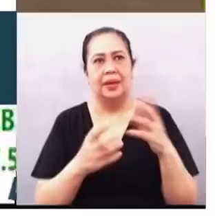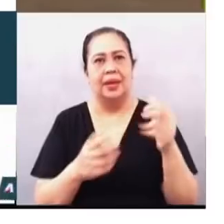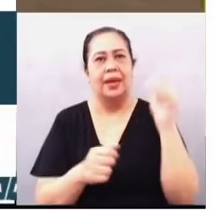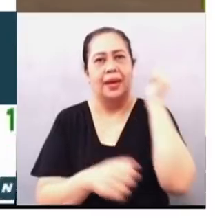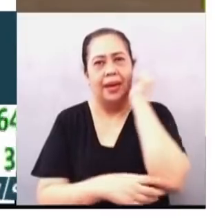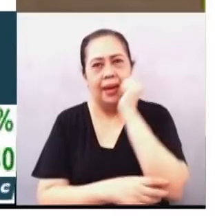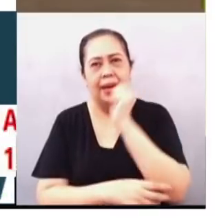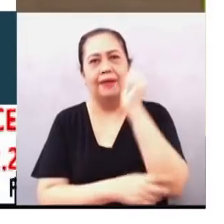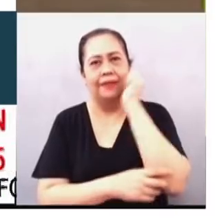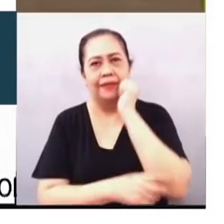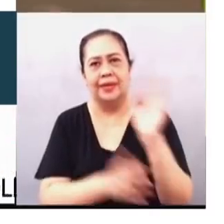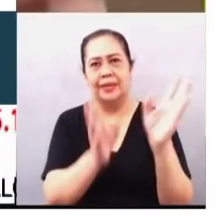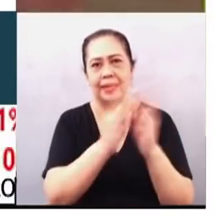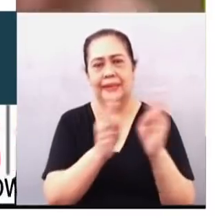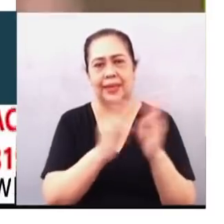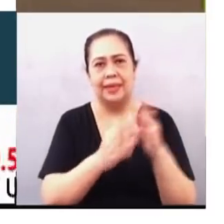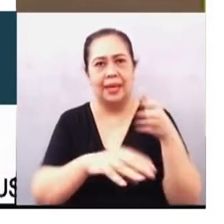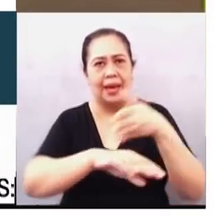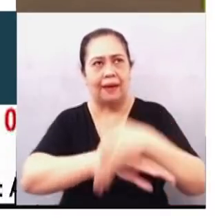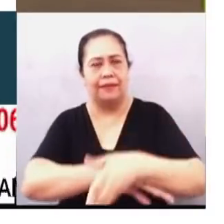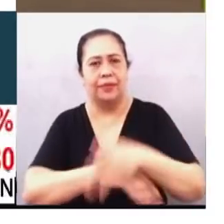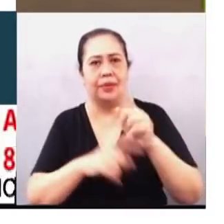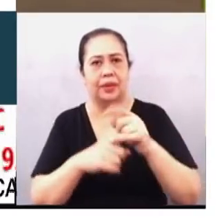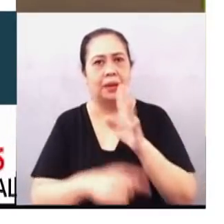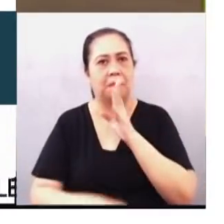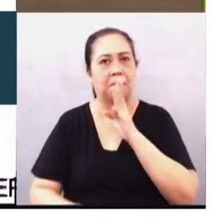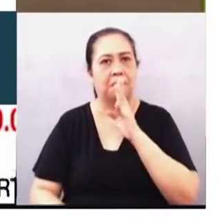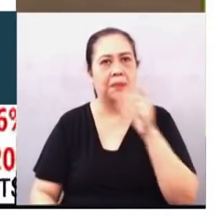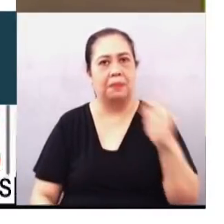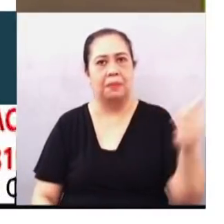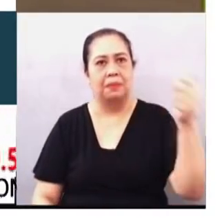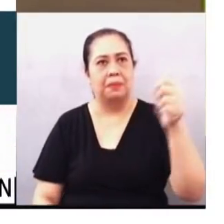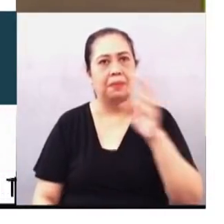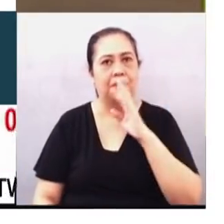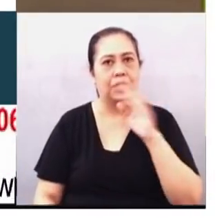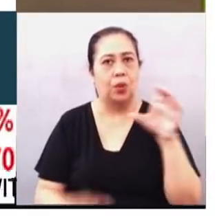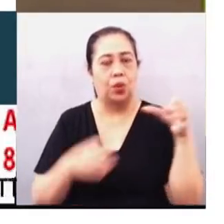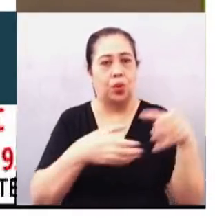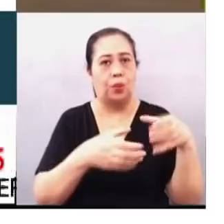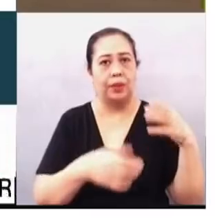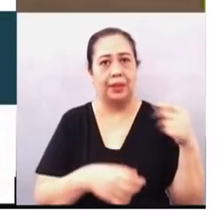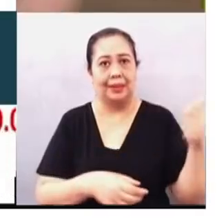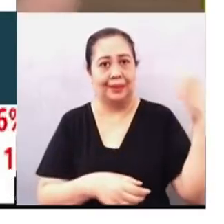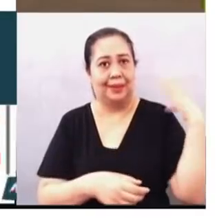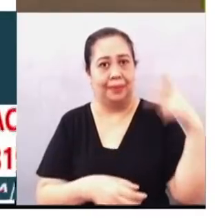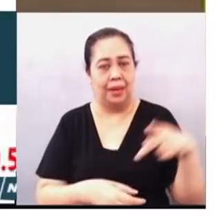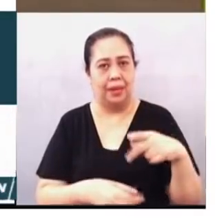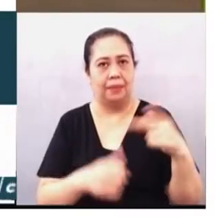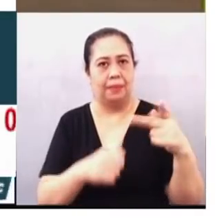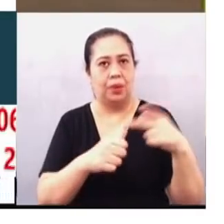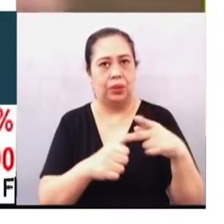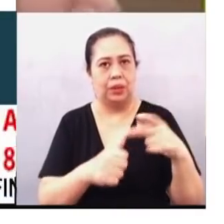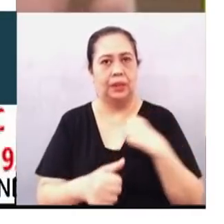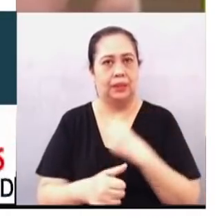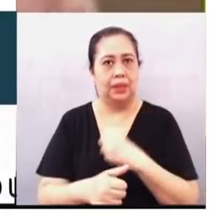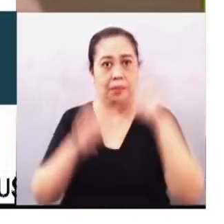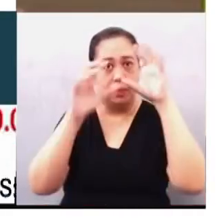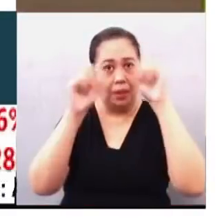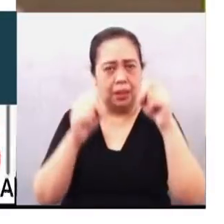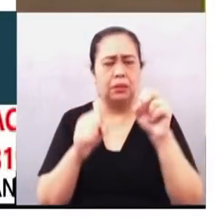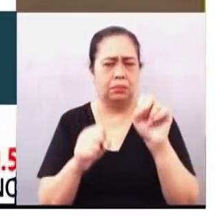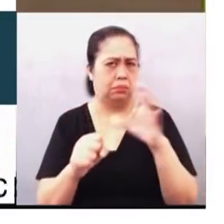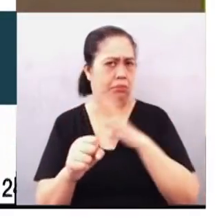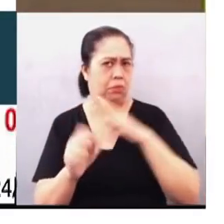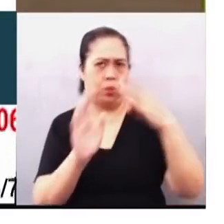hearing after ng magsalita yung committee chairman, priority magsalita ang Senate president. That's the protocol